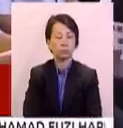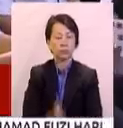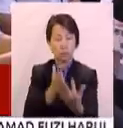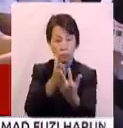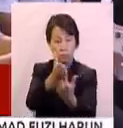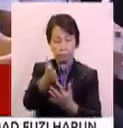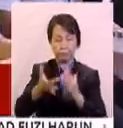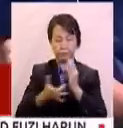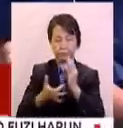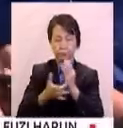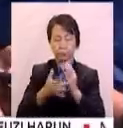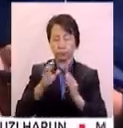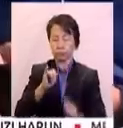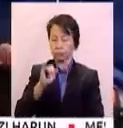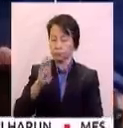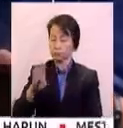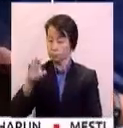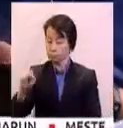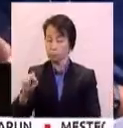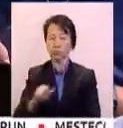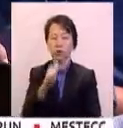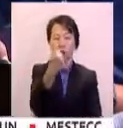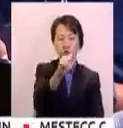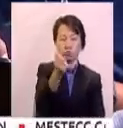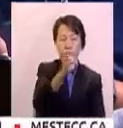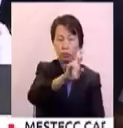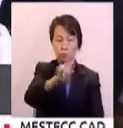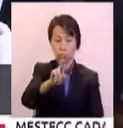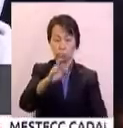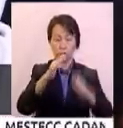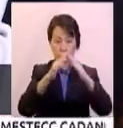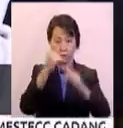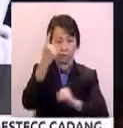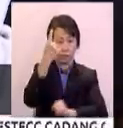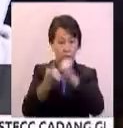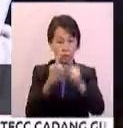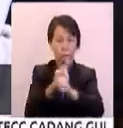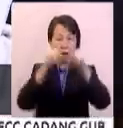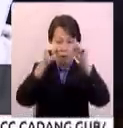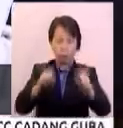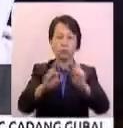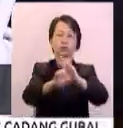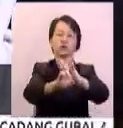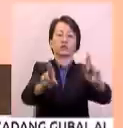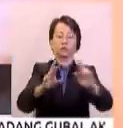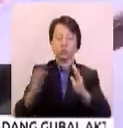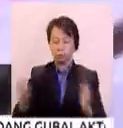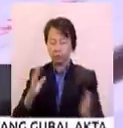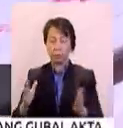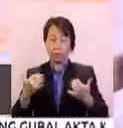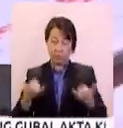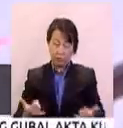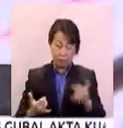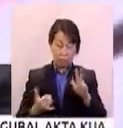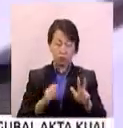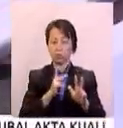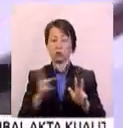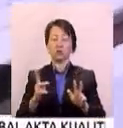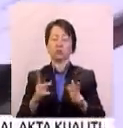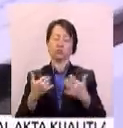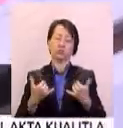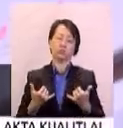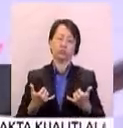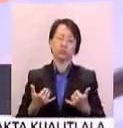Melalui teknologi IBS juga, 10,000 unit rumah setahun dapat disediakan berbanding hanya 3,000 unit sebelum